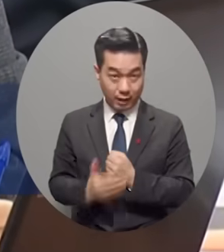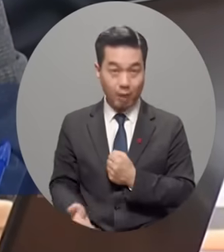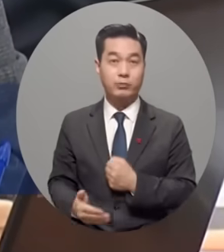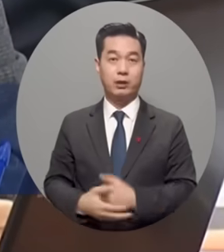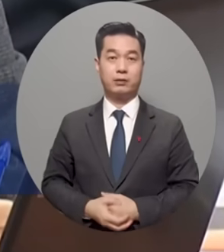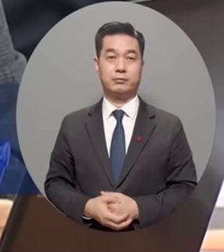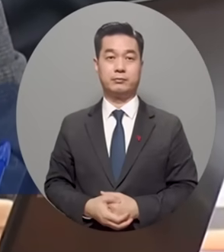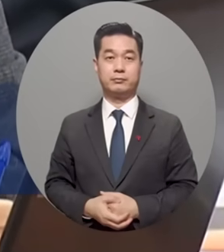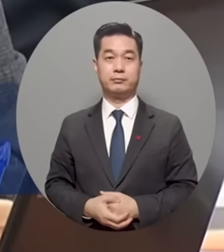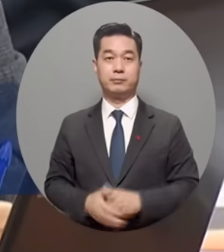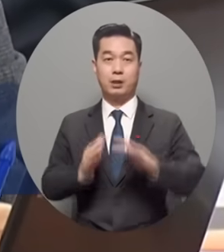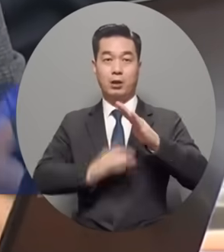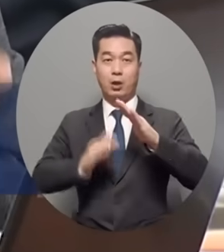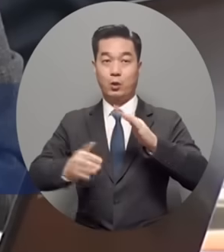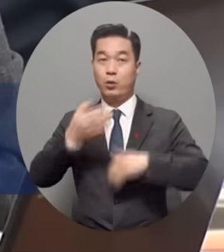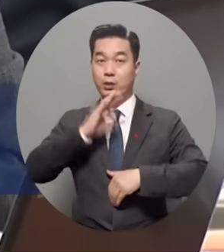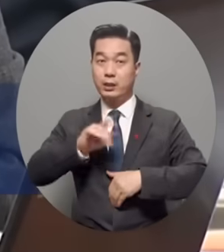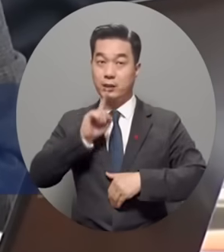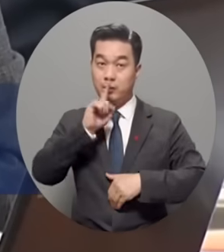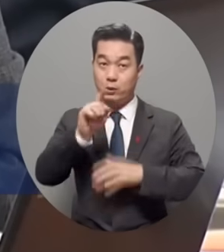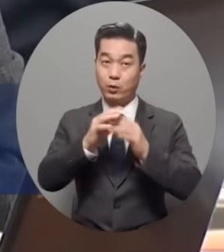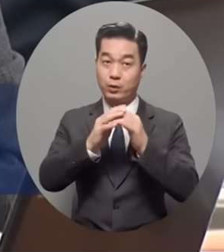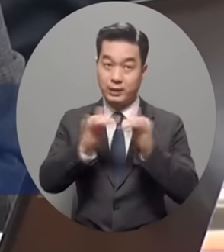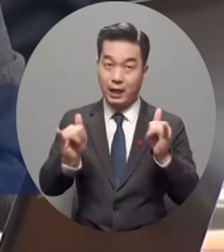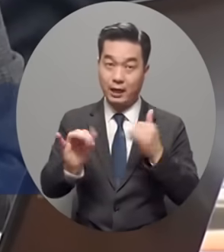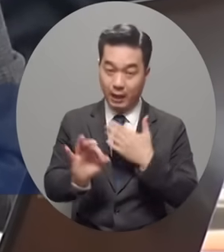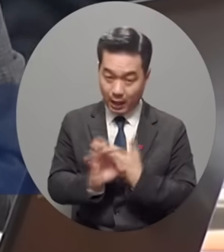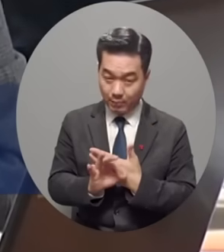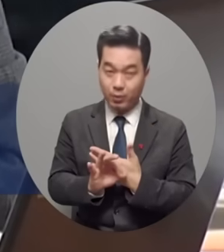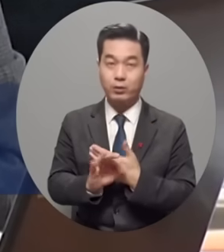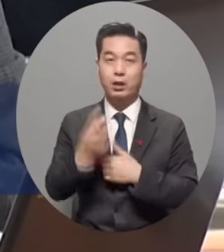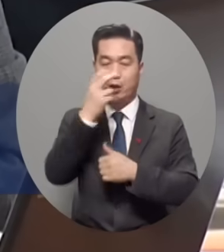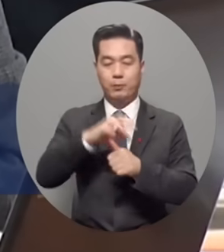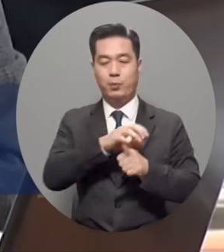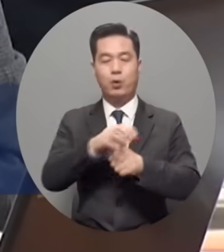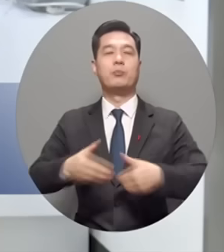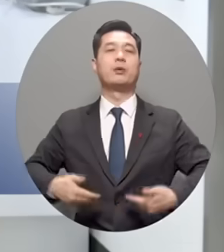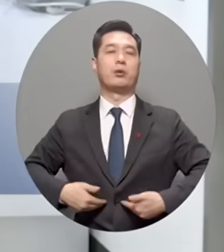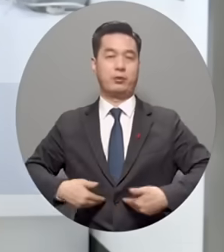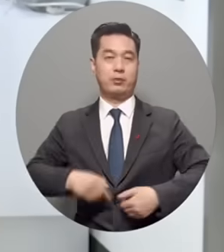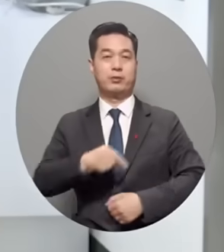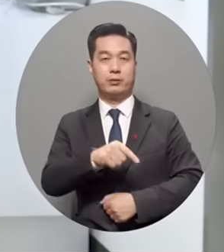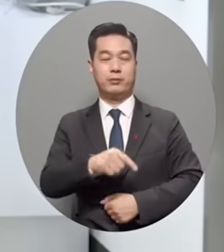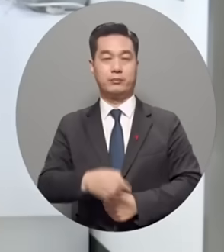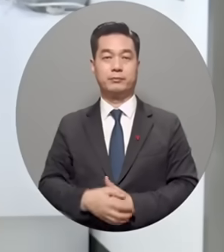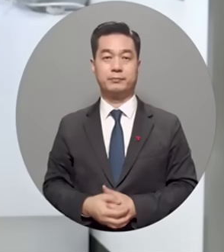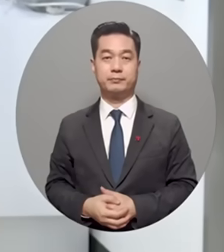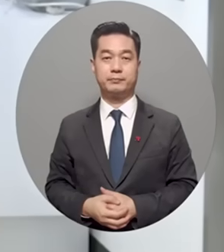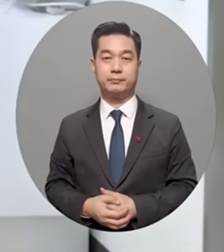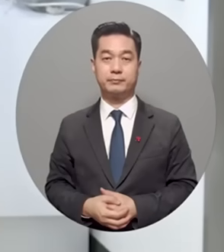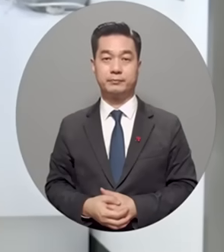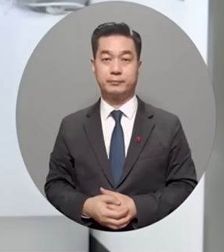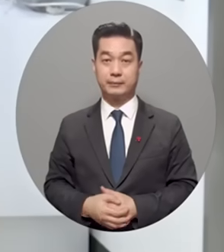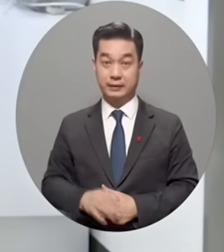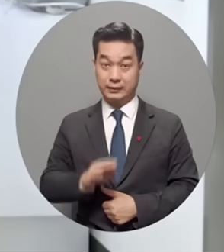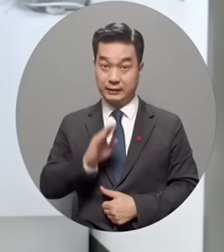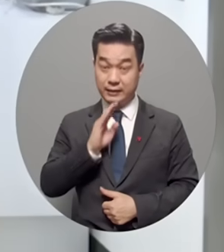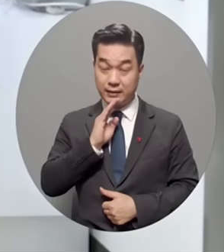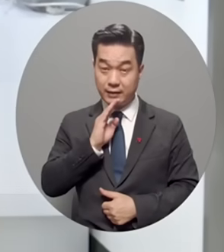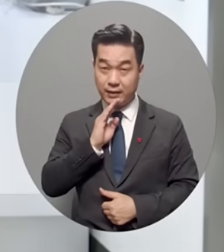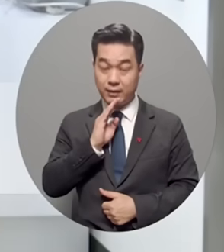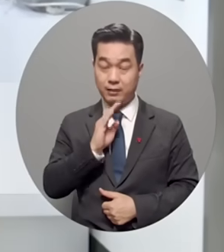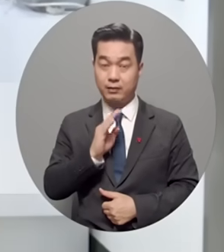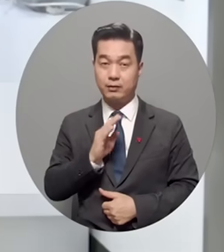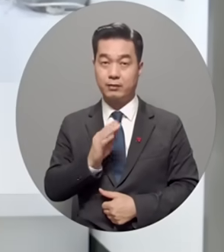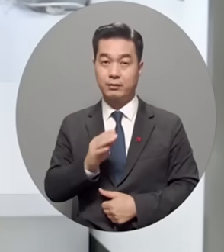말씀드렸습니다. 공익신고자라면 자 그러면 공익신고자로서 제가 다시 질문하겠습니다. 보호를 받아야 된다. 실제 방심위는 내부